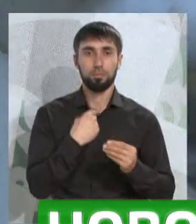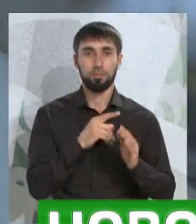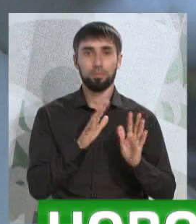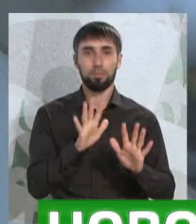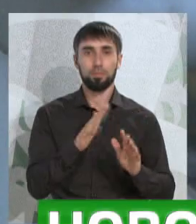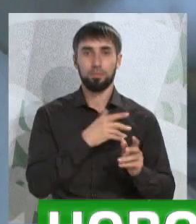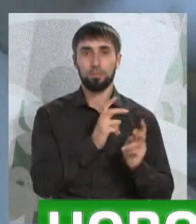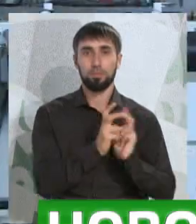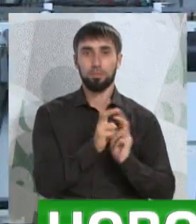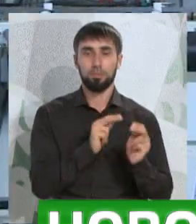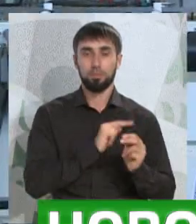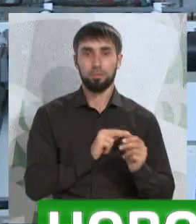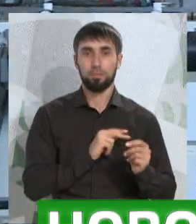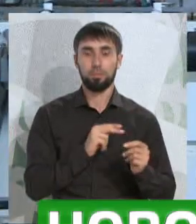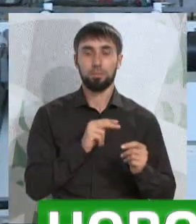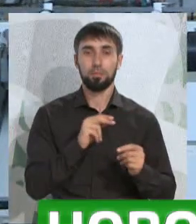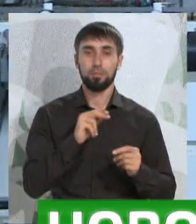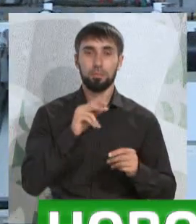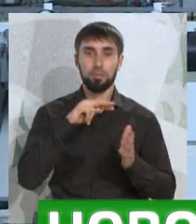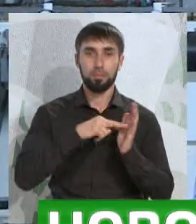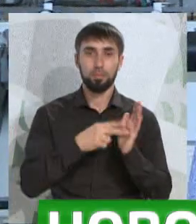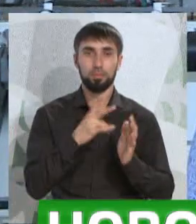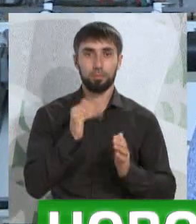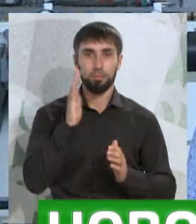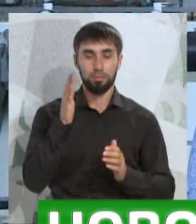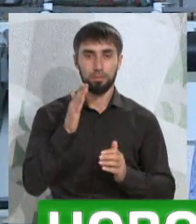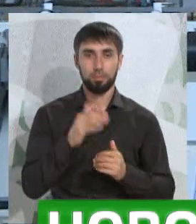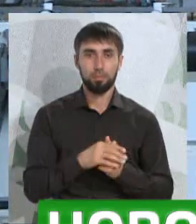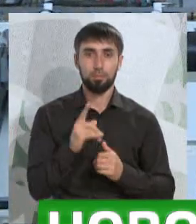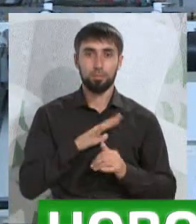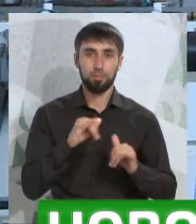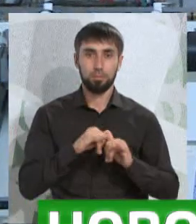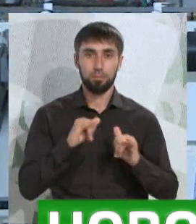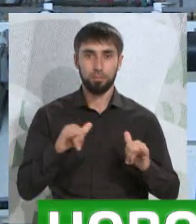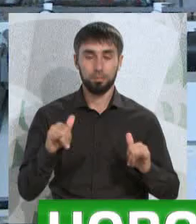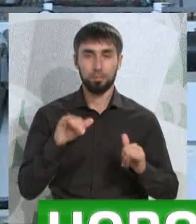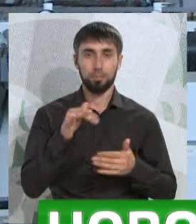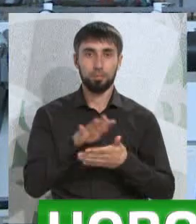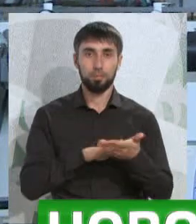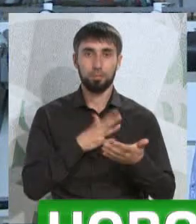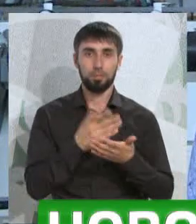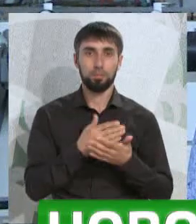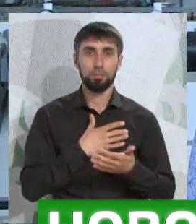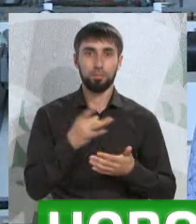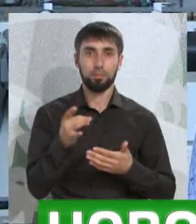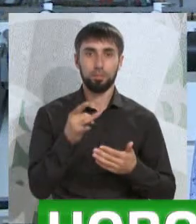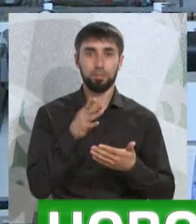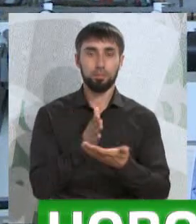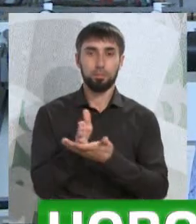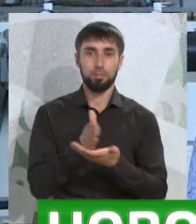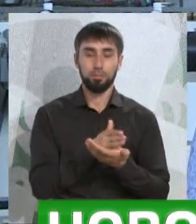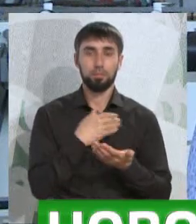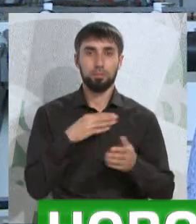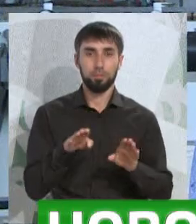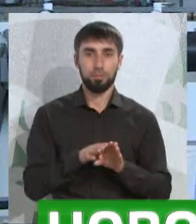этим заводом. Планы на будущее – это развиваться дальше в регионы, выходить. Хотя мы и